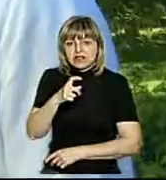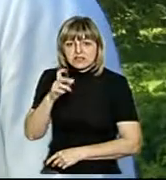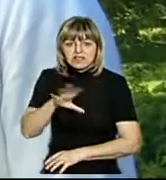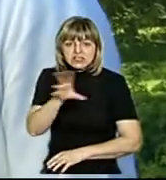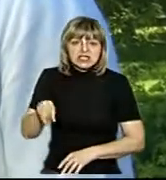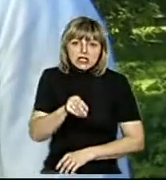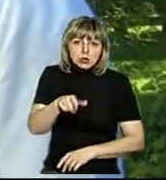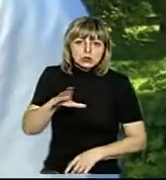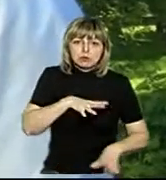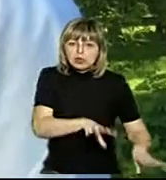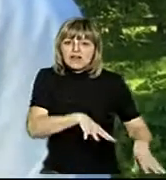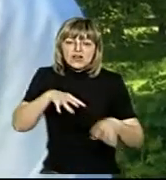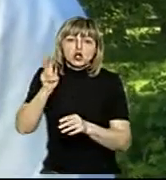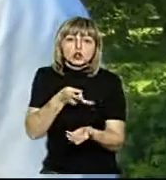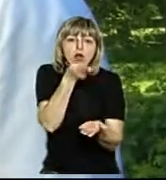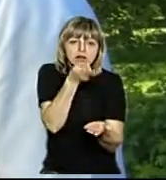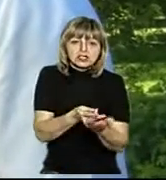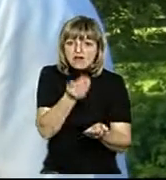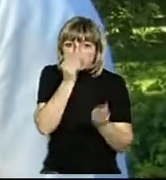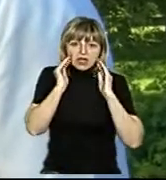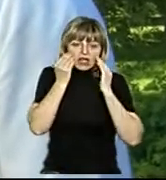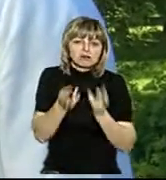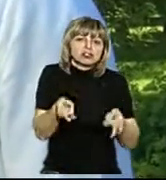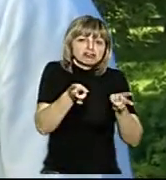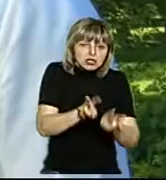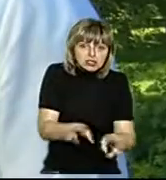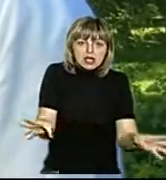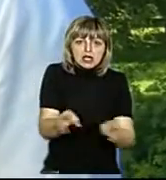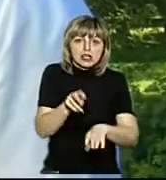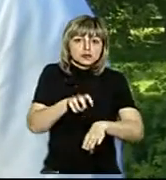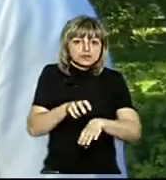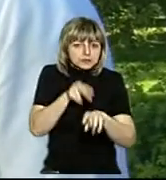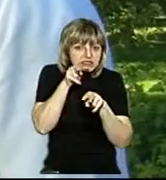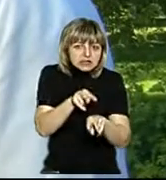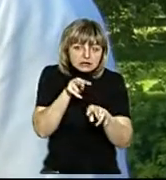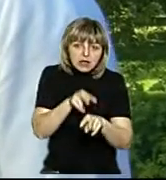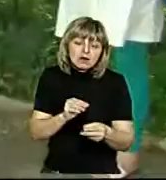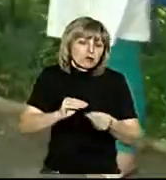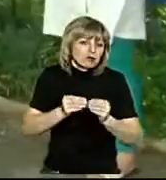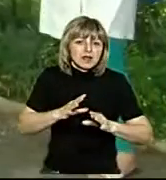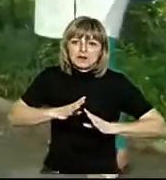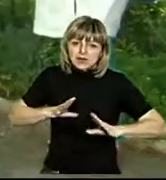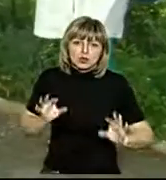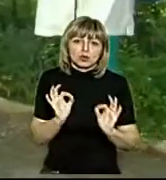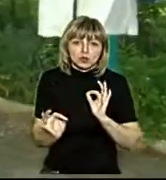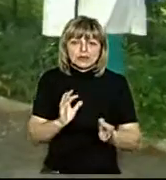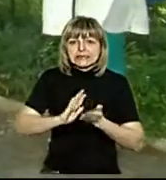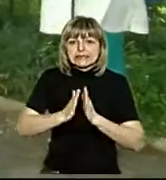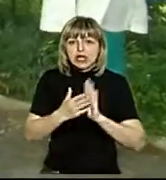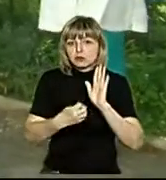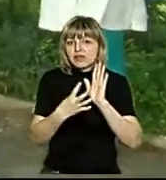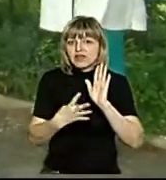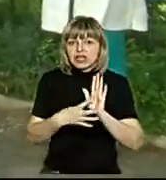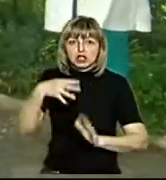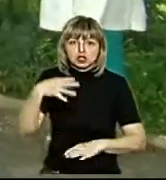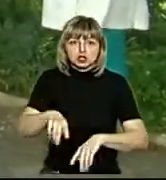евакуйовані. Хто лежачий в реанімації, то там лишилися з медперсоналом під наглядом, а так нічого, проблем не було. Станом на